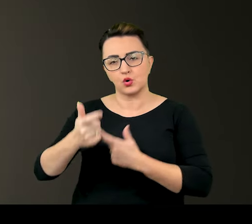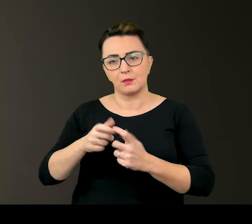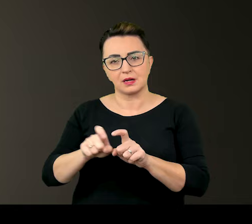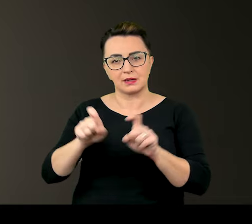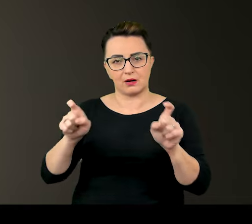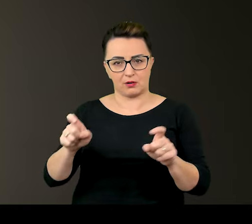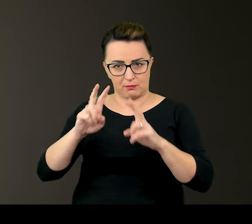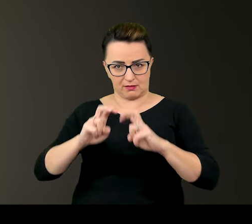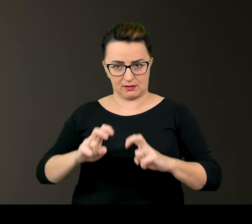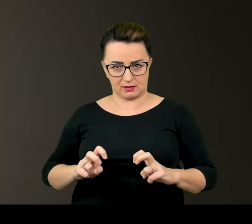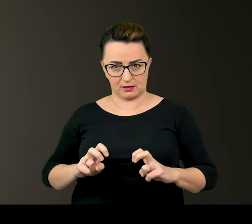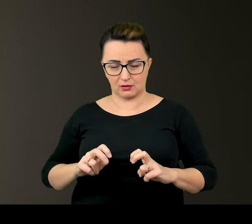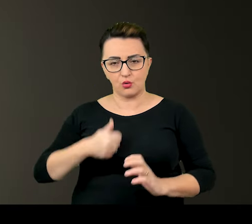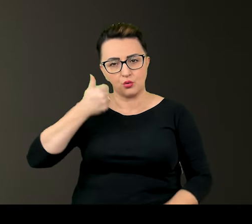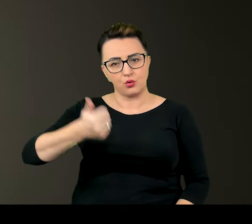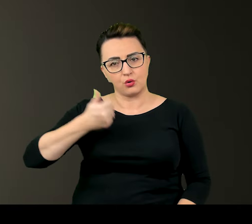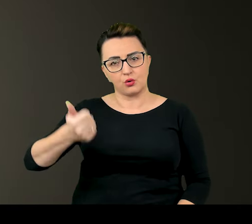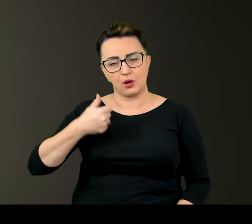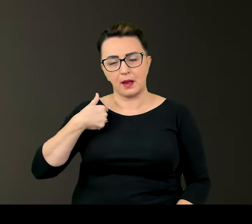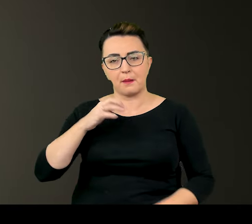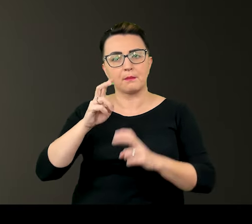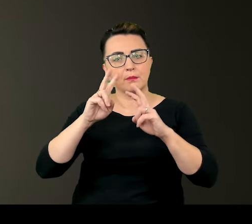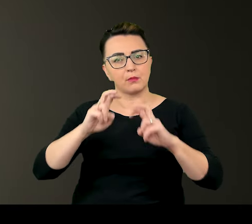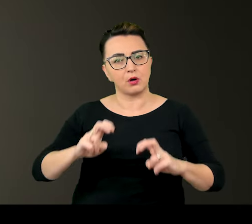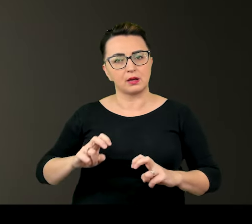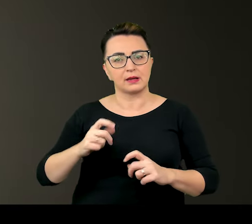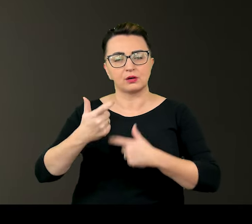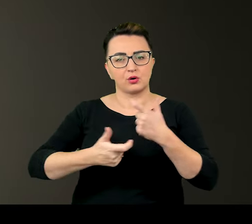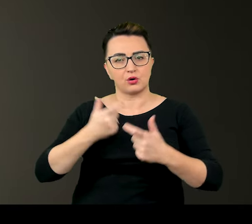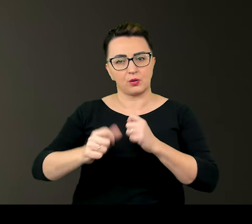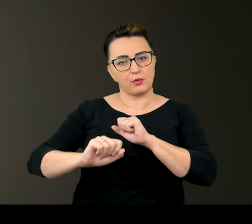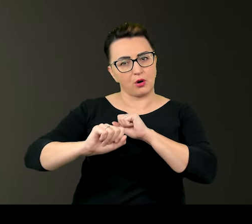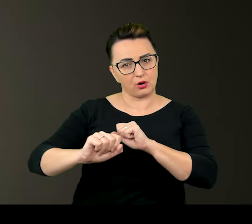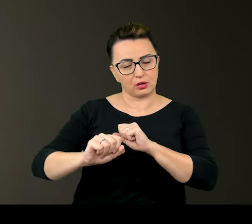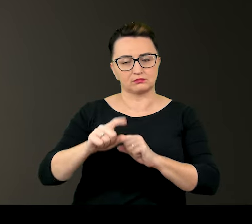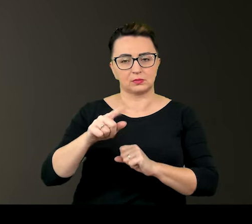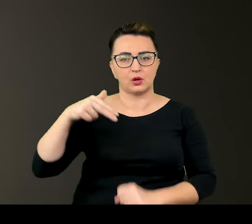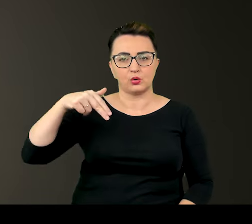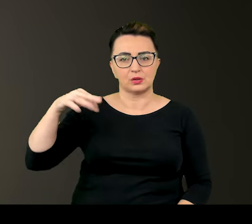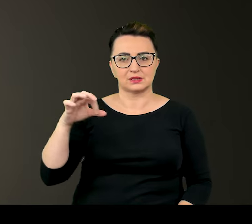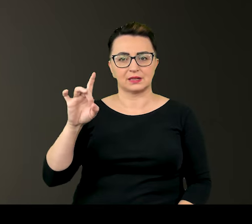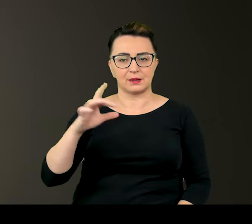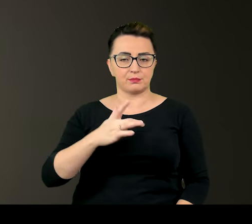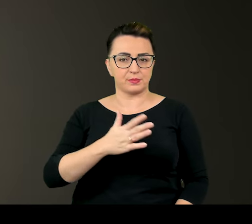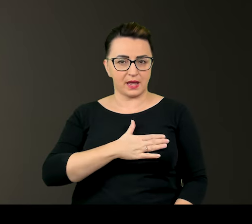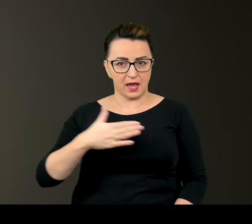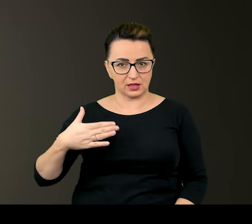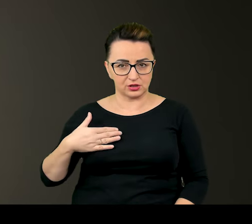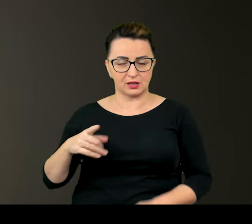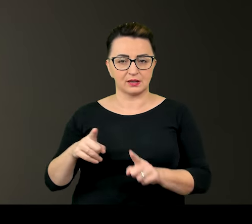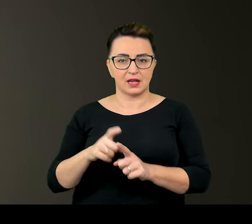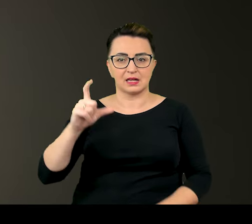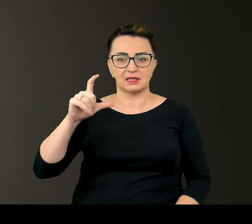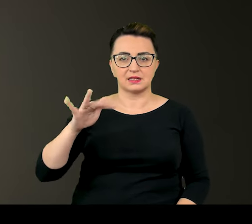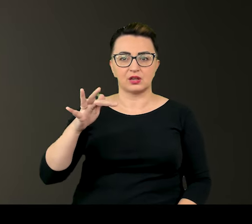robię badania ginekologiczne. Co roku robię badania profilaktyczne, takie jak USG piersi, cytologię i